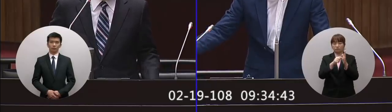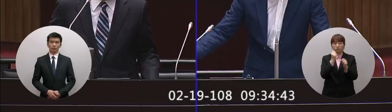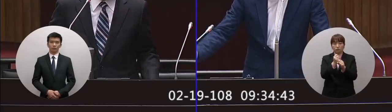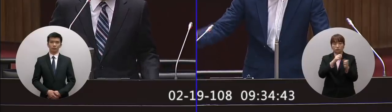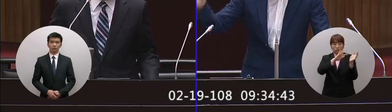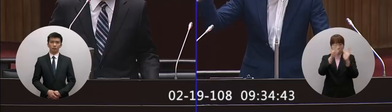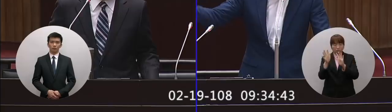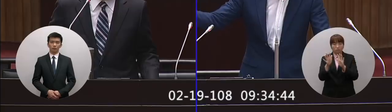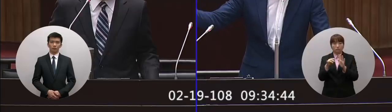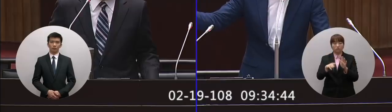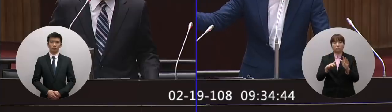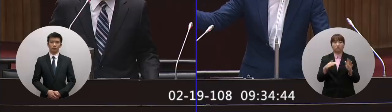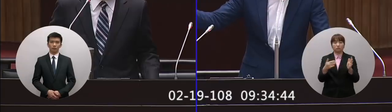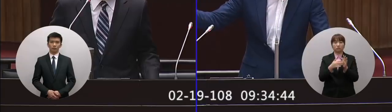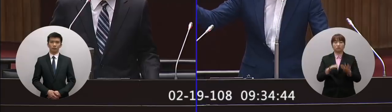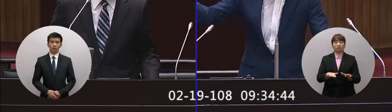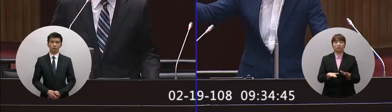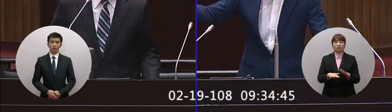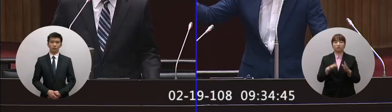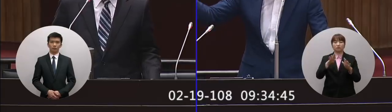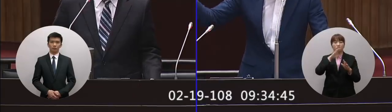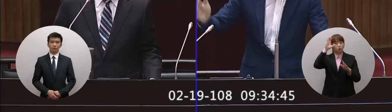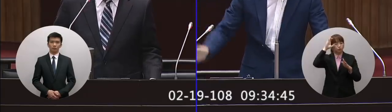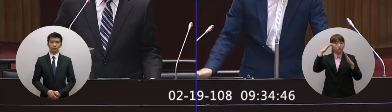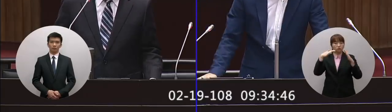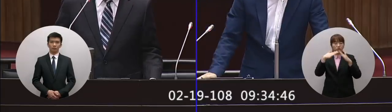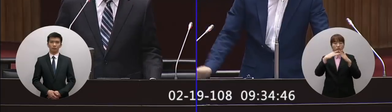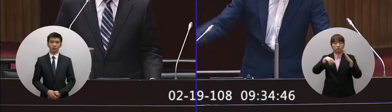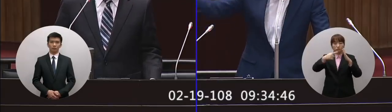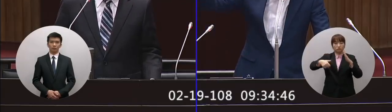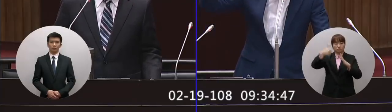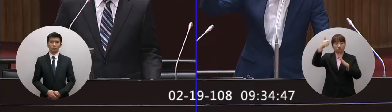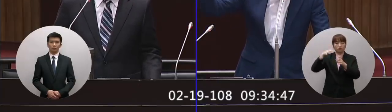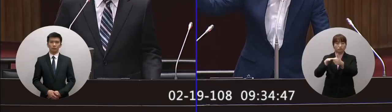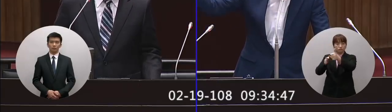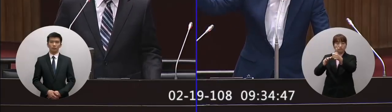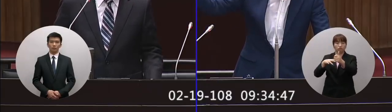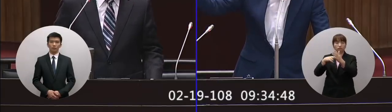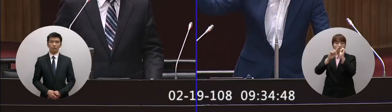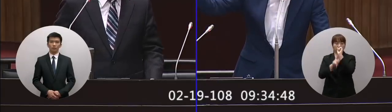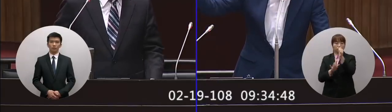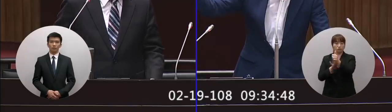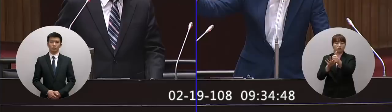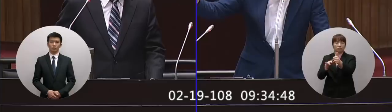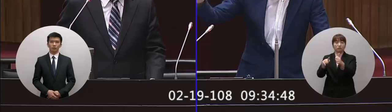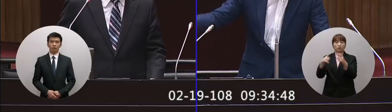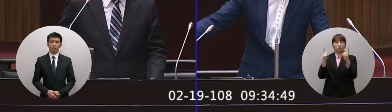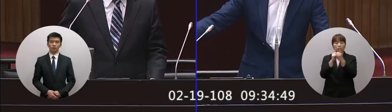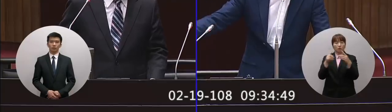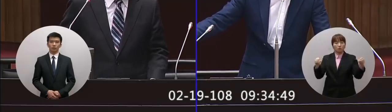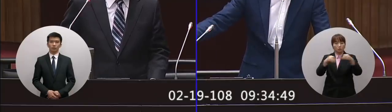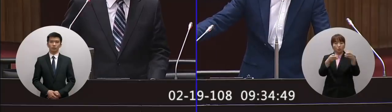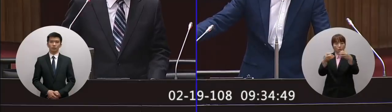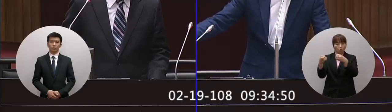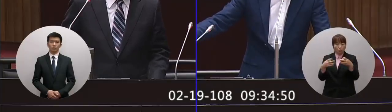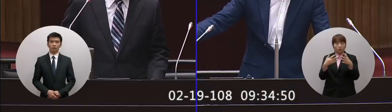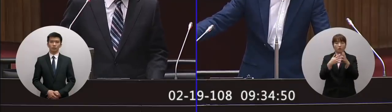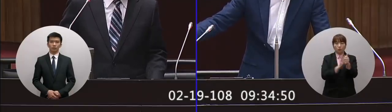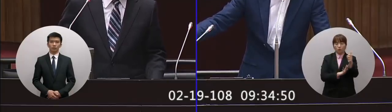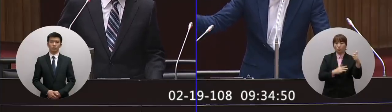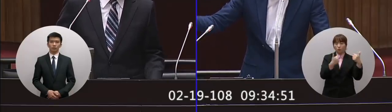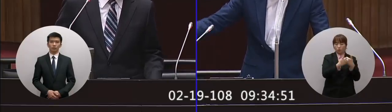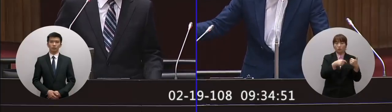结果是，现在在苏嘉全院长领导之下，从院长做的协商，一直到委员